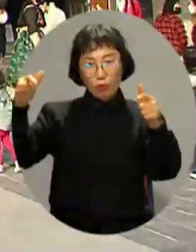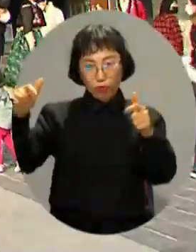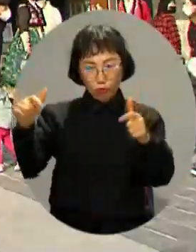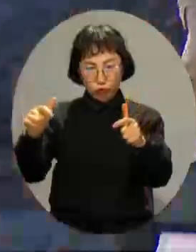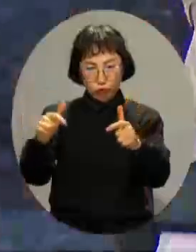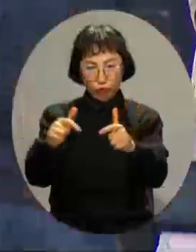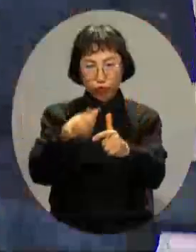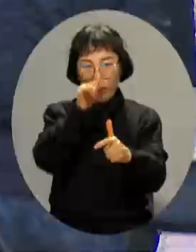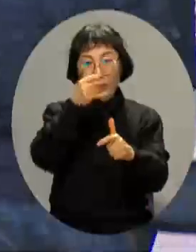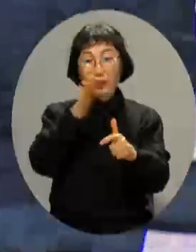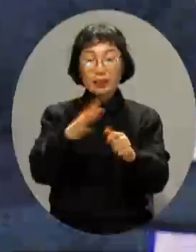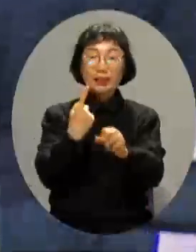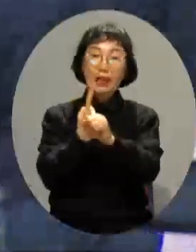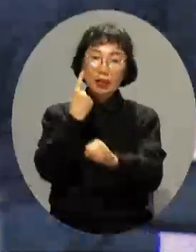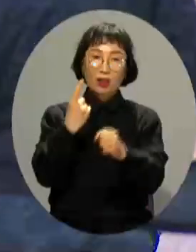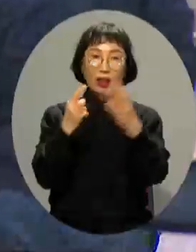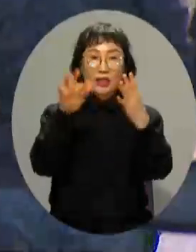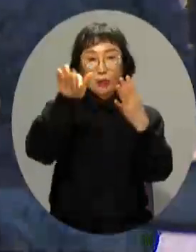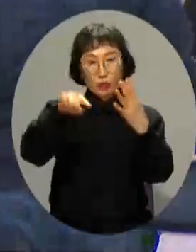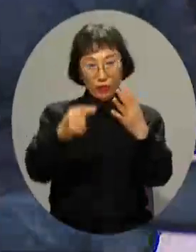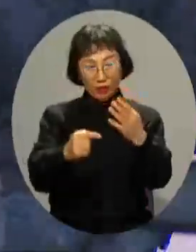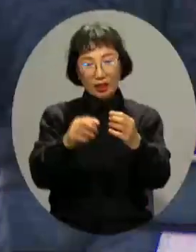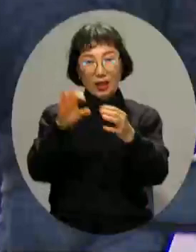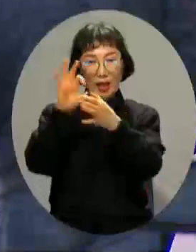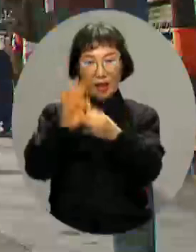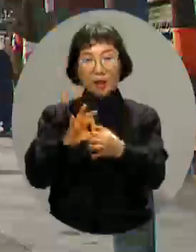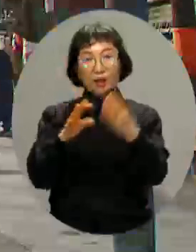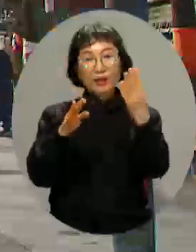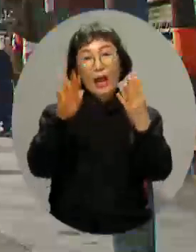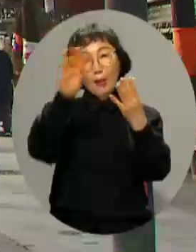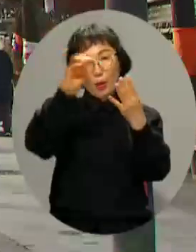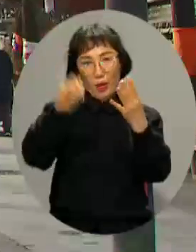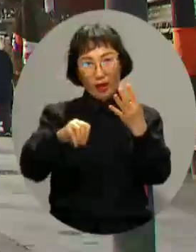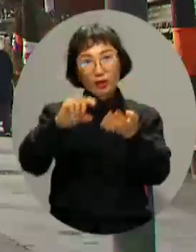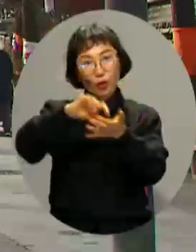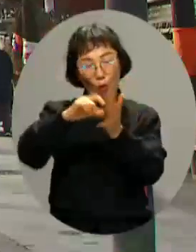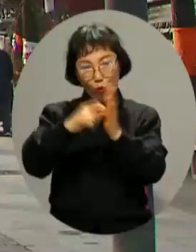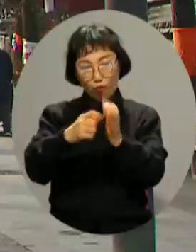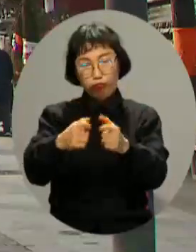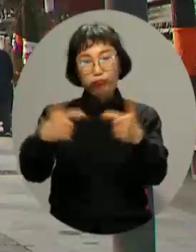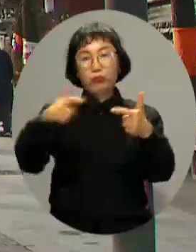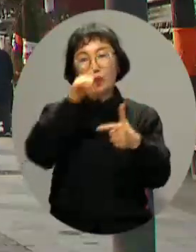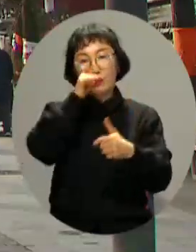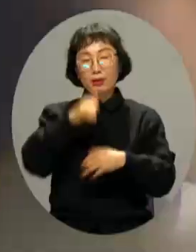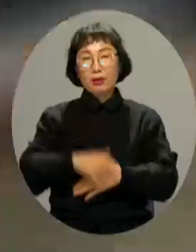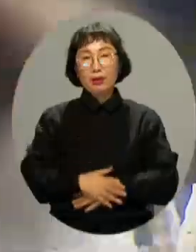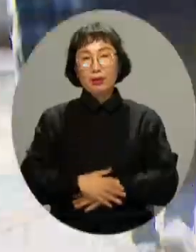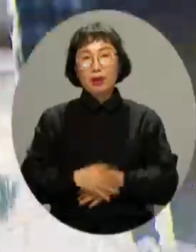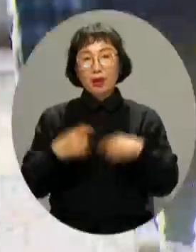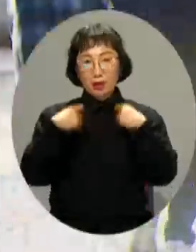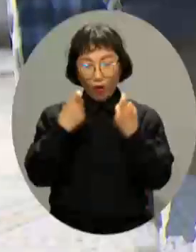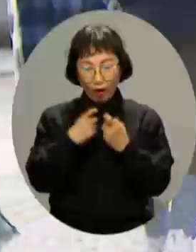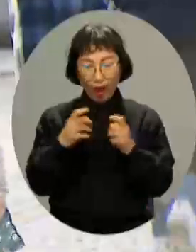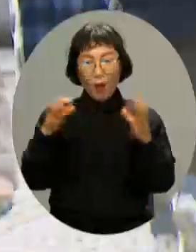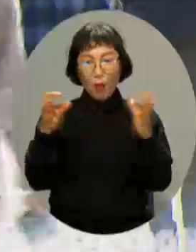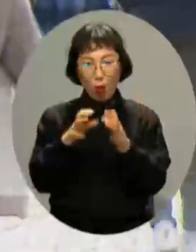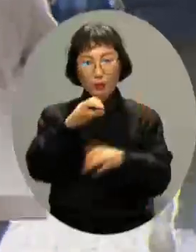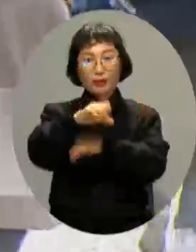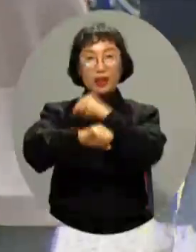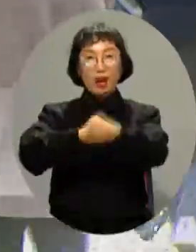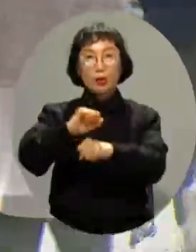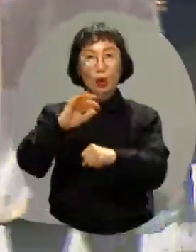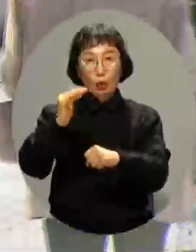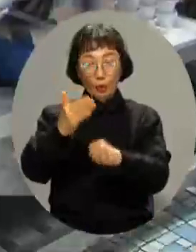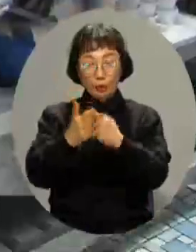보였지만 지난해에는 3분기 연속 4%대의 성장을 보였습니다. 여행과 모임이